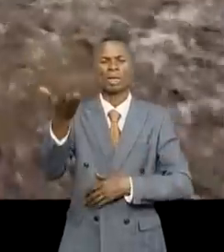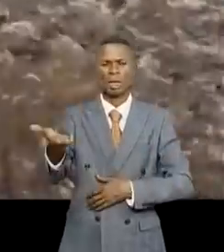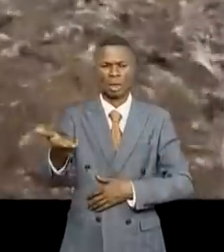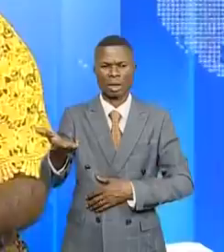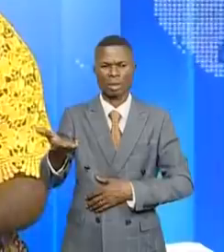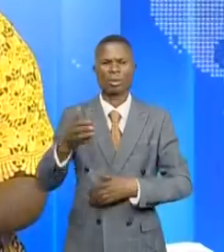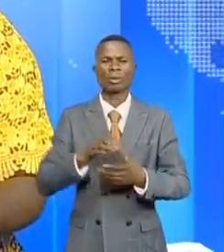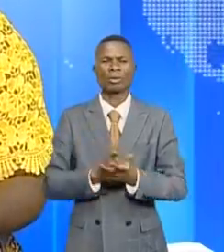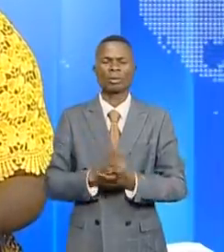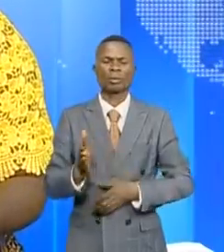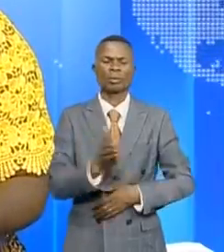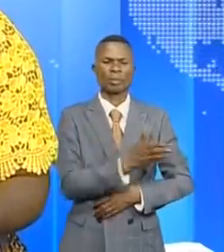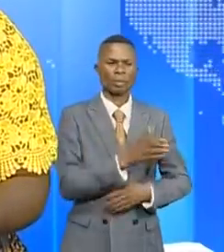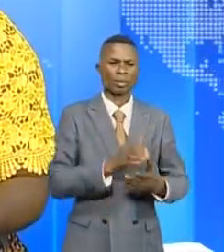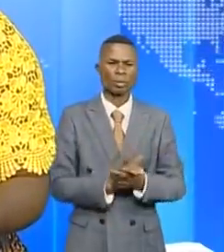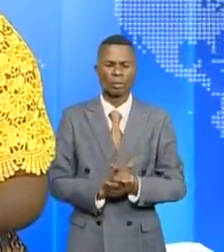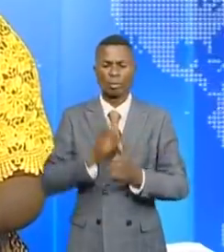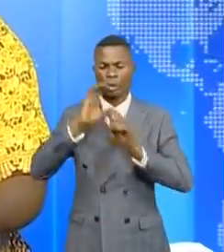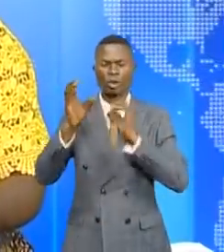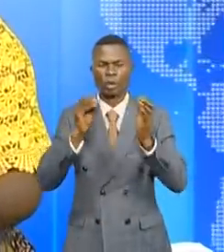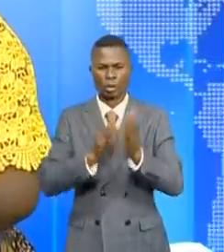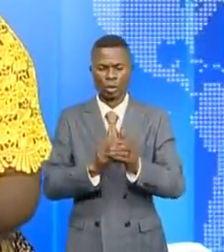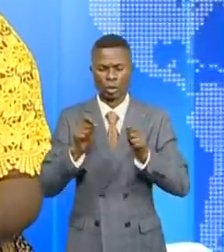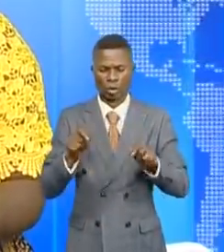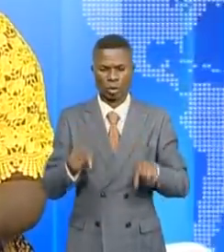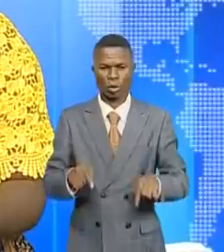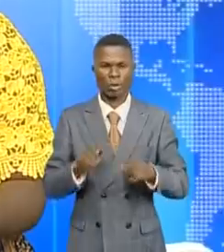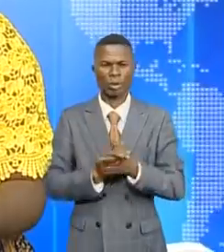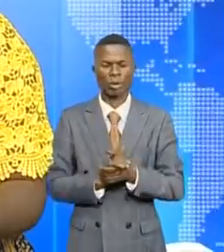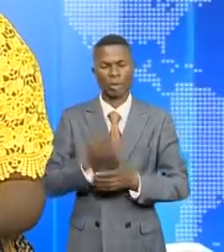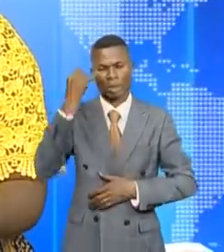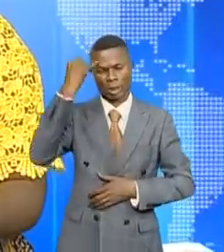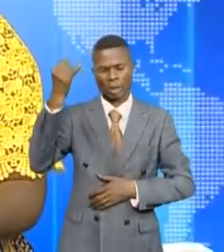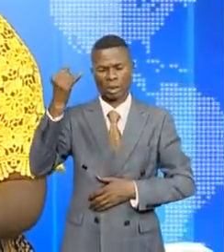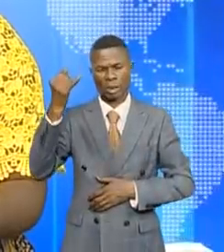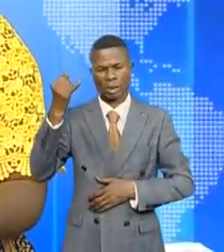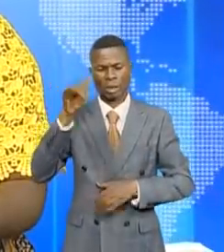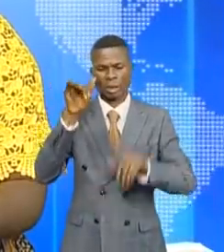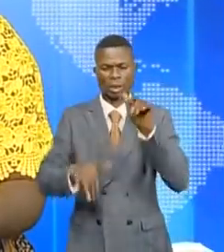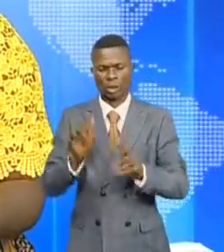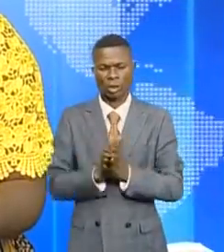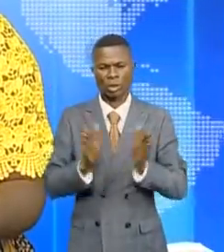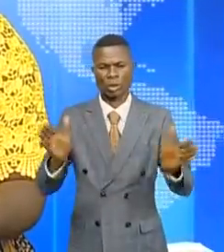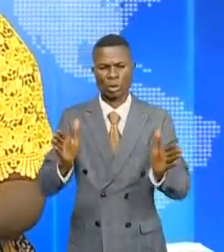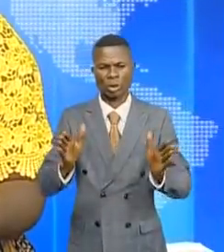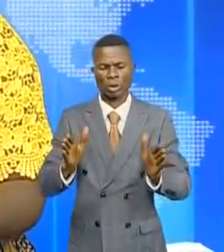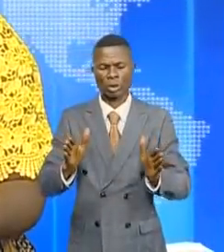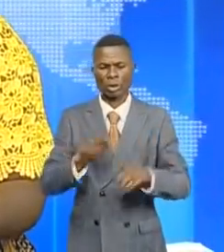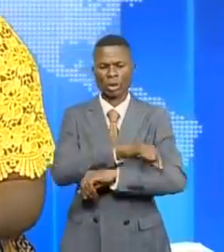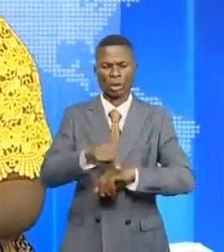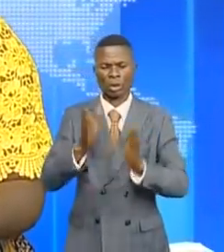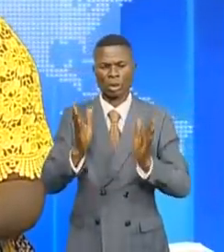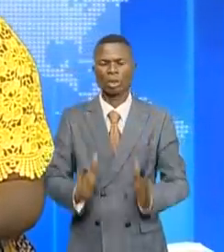commentaire. Un autre communiqué dans ce journal à l'intention des secrétaires généraux des